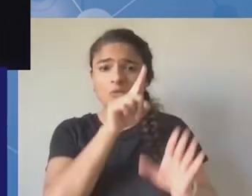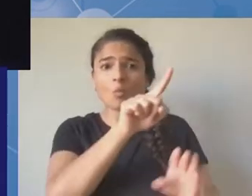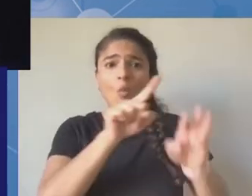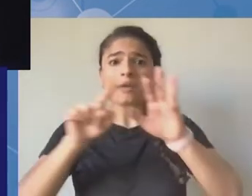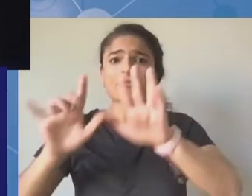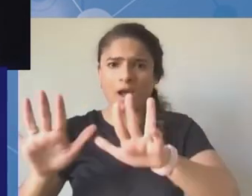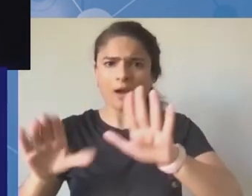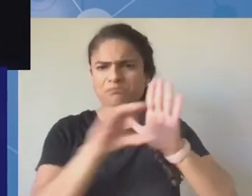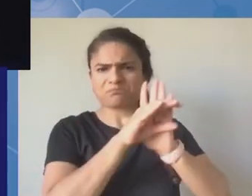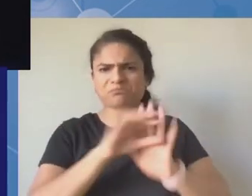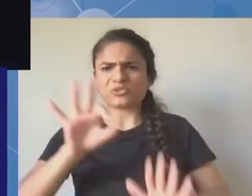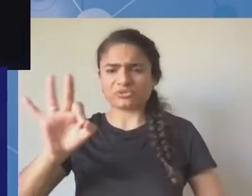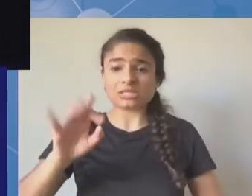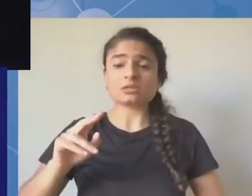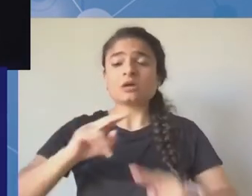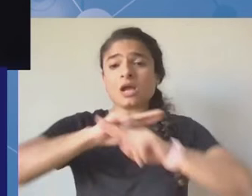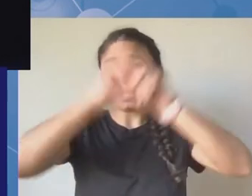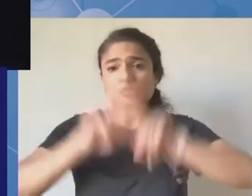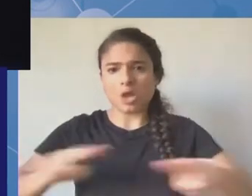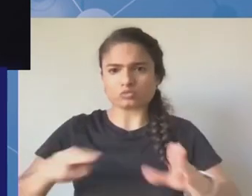فإن الأمم المتحدة تدعو كل